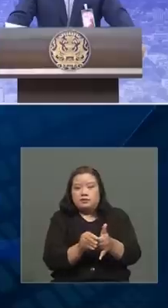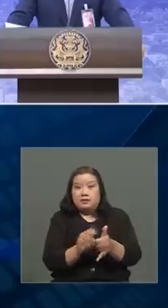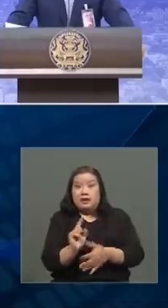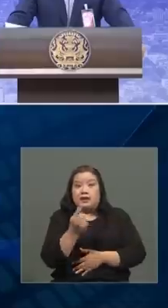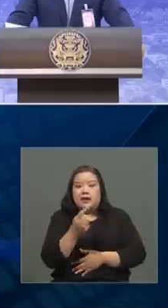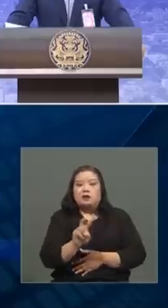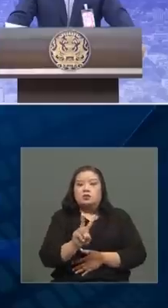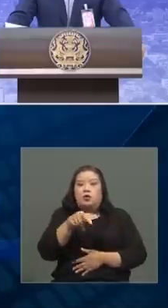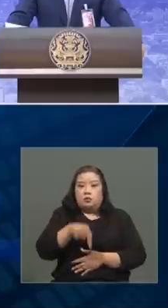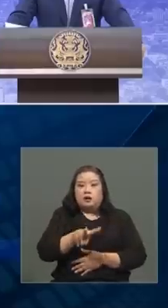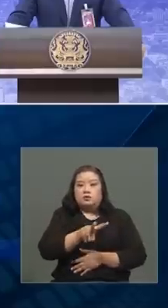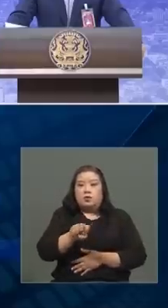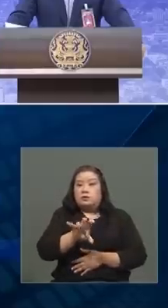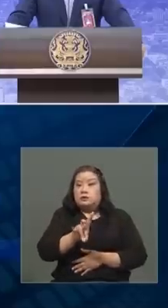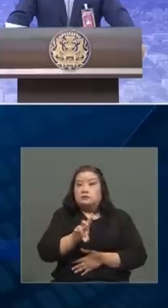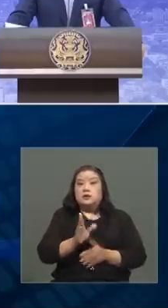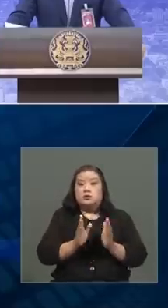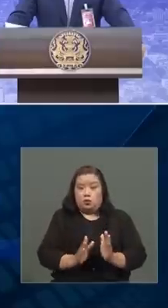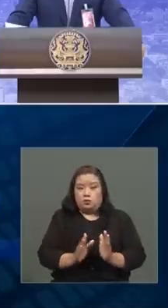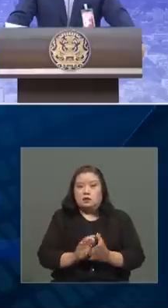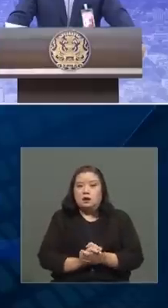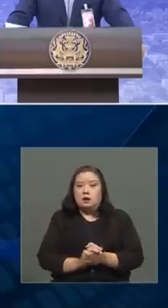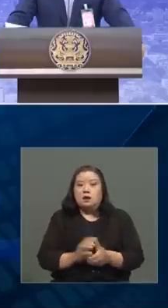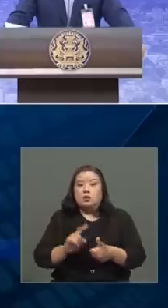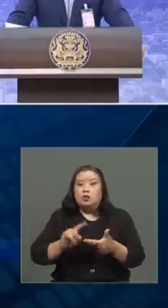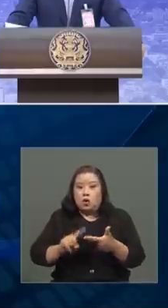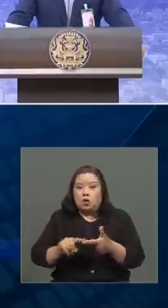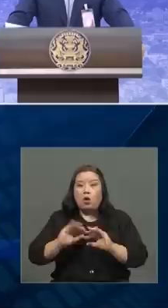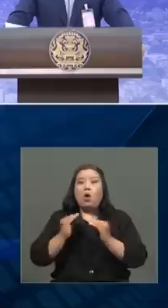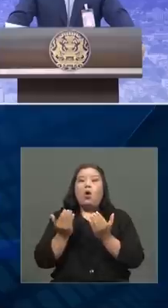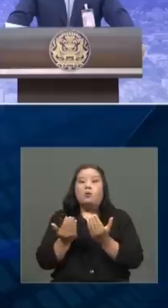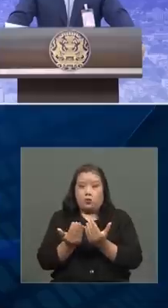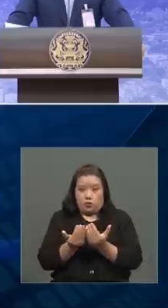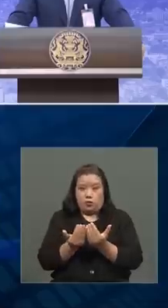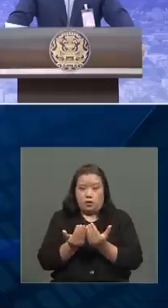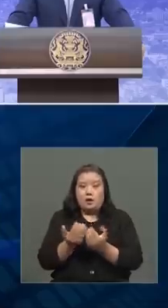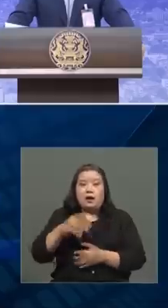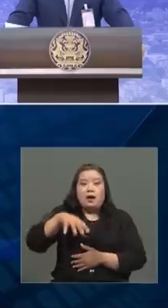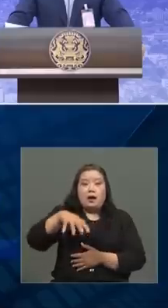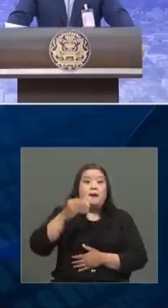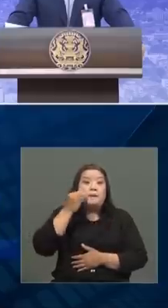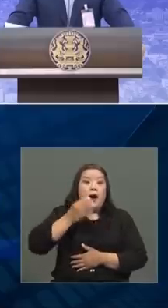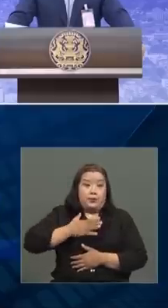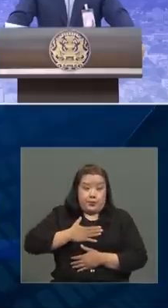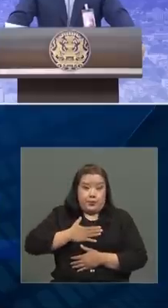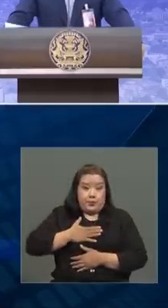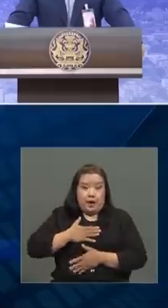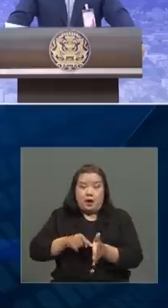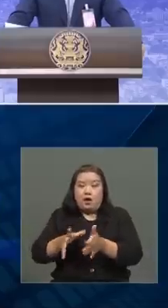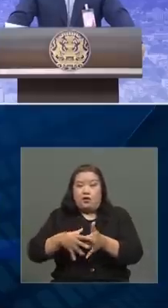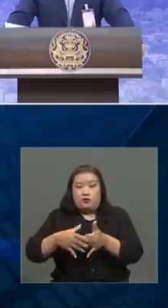2227รายแต่ติดจากคนในครอบครัวคือบ้านสถานที่ที่บ้านเนี่ย 278